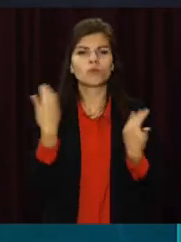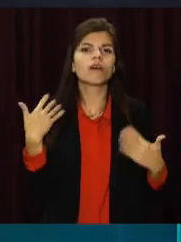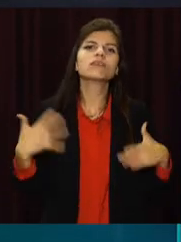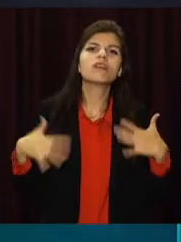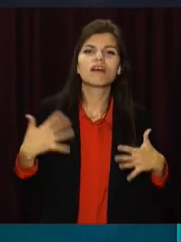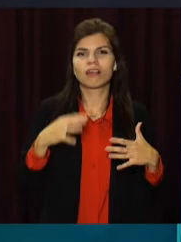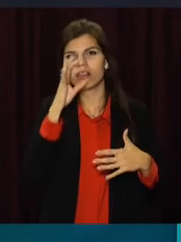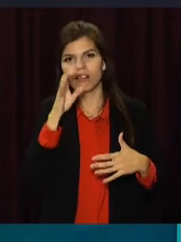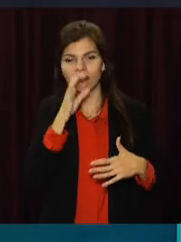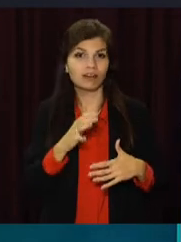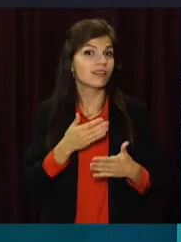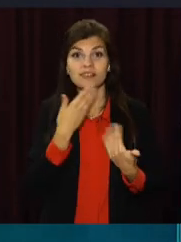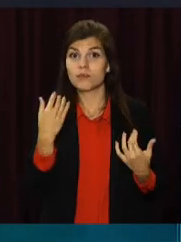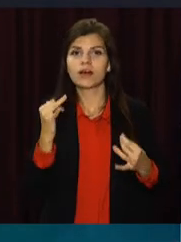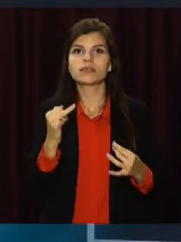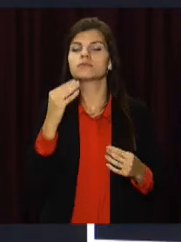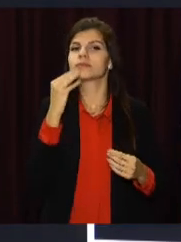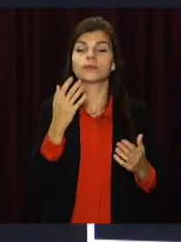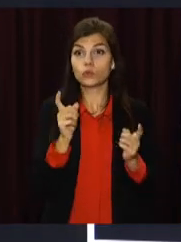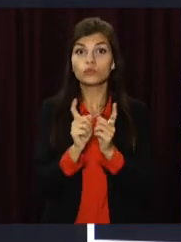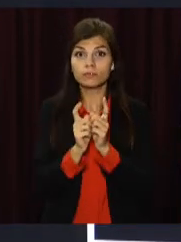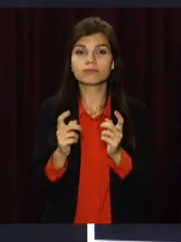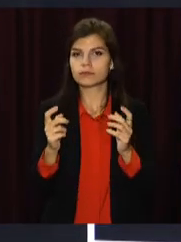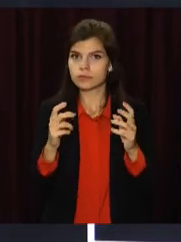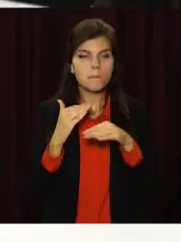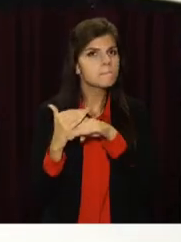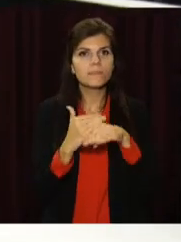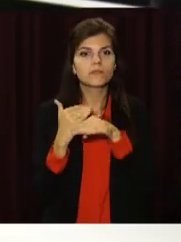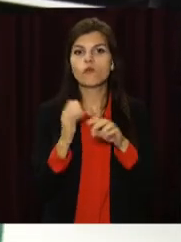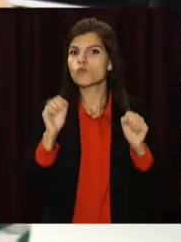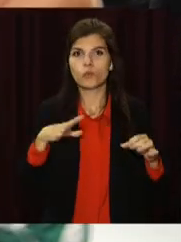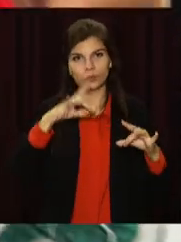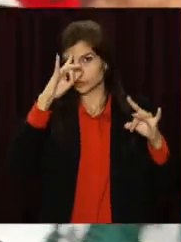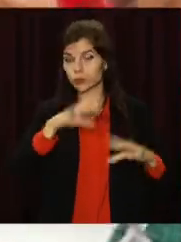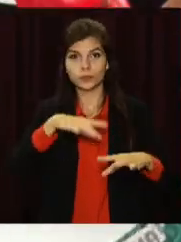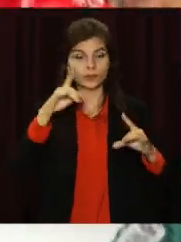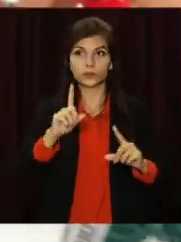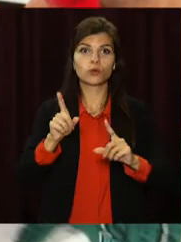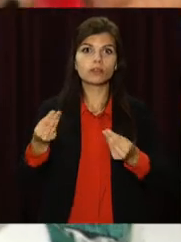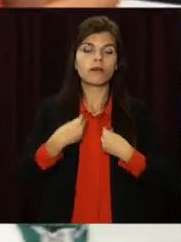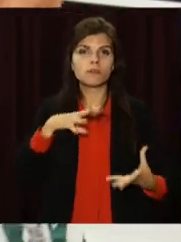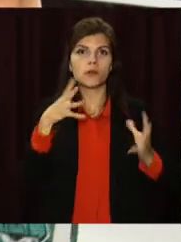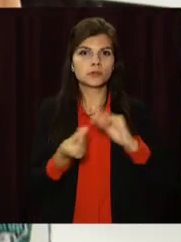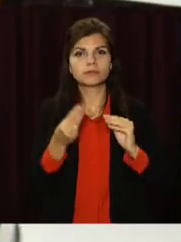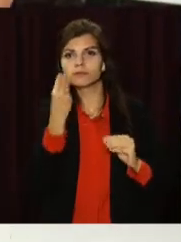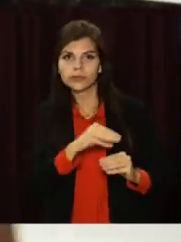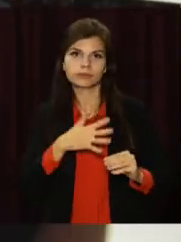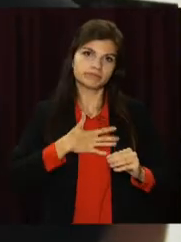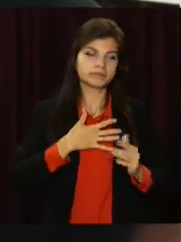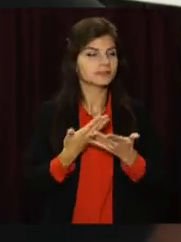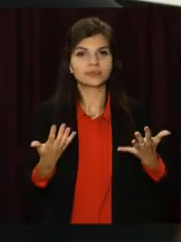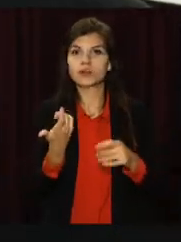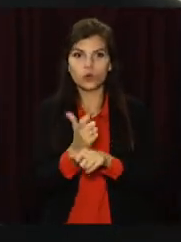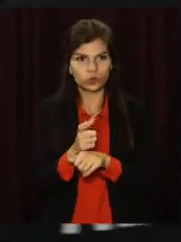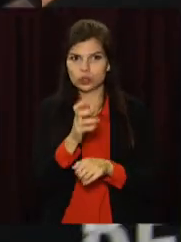так же, як і явних фаворитів. Тому може бути маса сюрпризів, плюс багато дуже